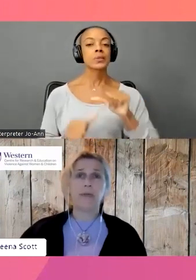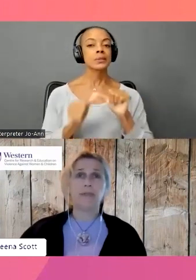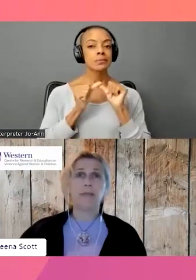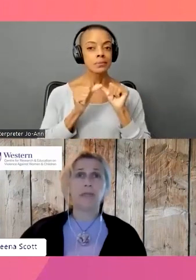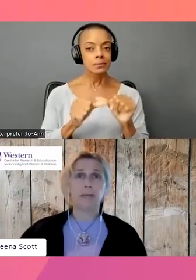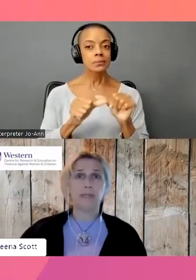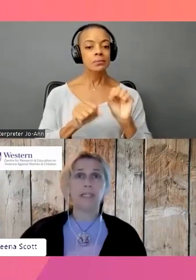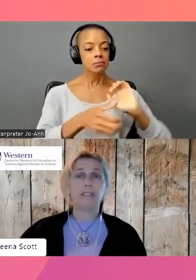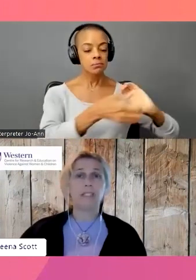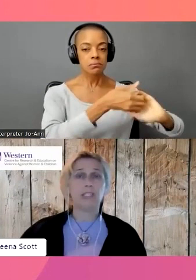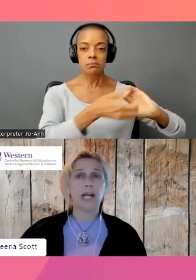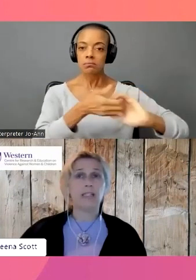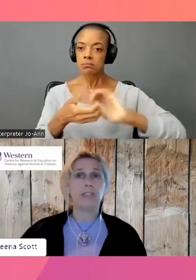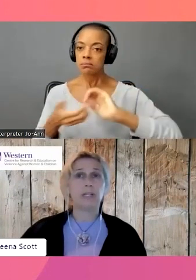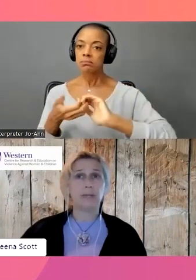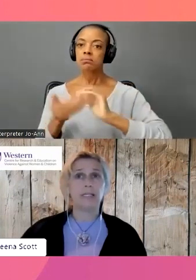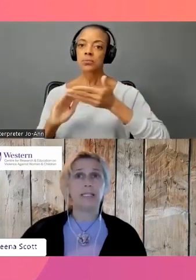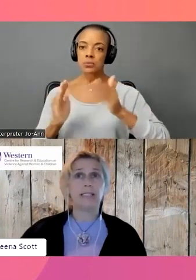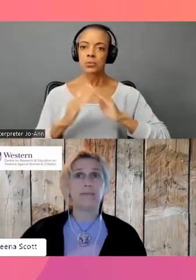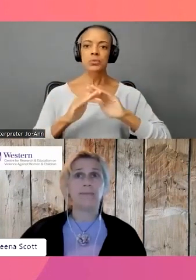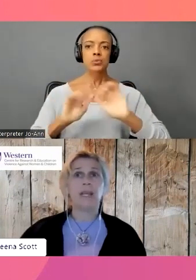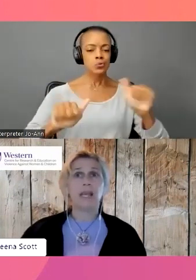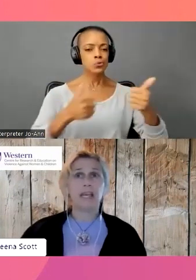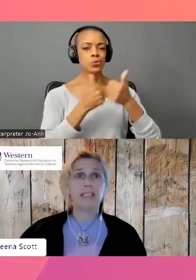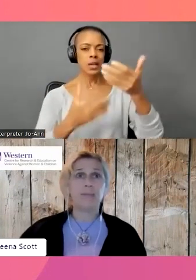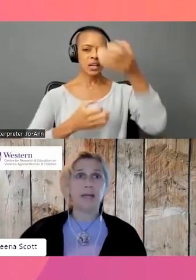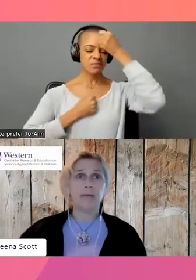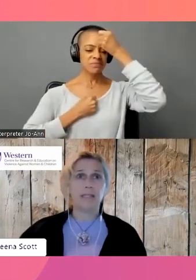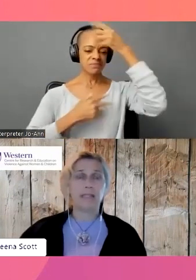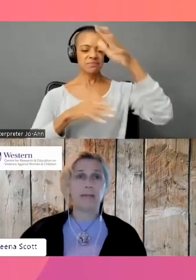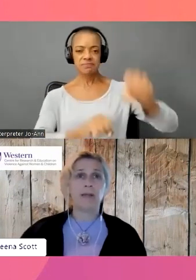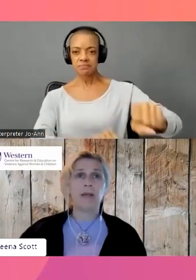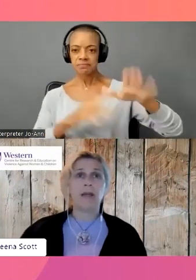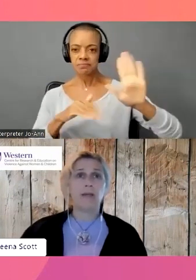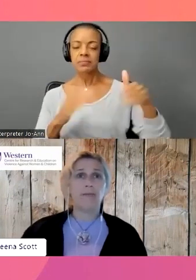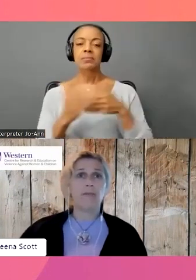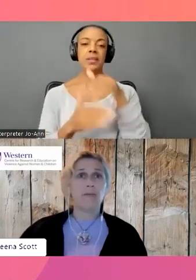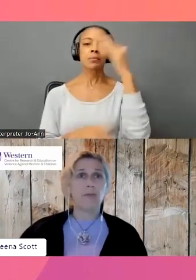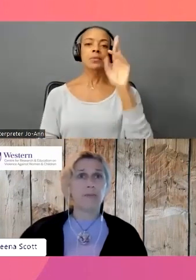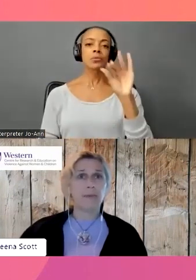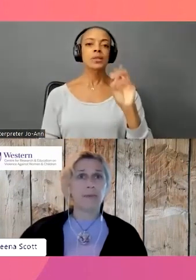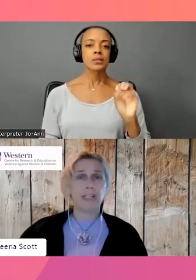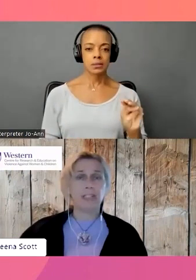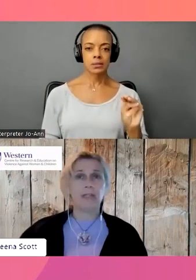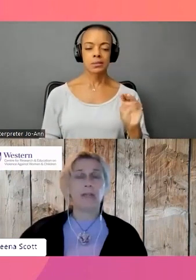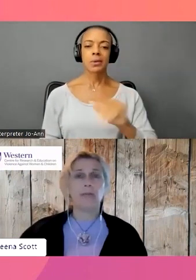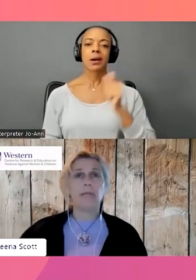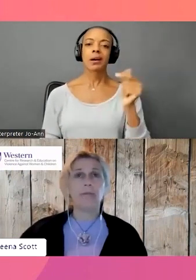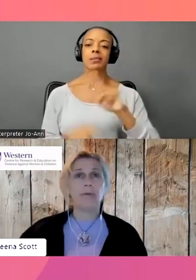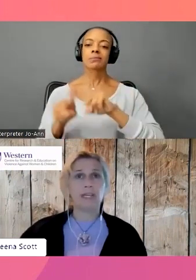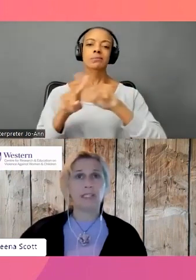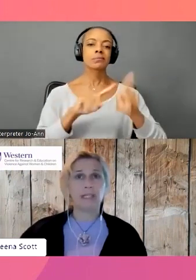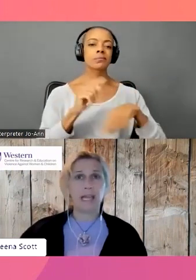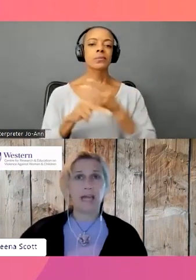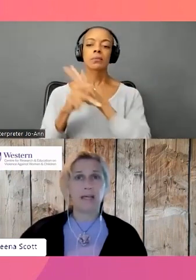Nous continuerons à travailler en collaboration avec les communautés pour lutter contre le colonialisme, le racisme envers les Noirs et d'autres